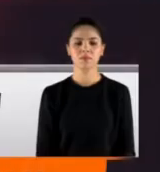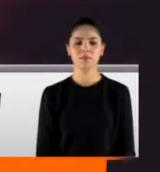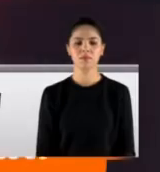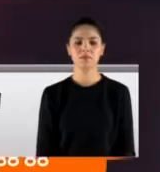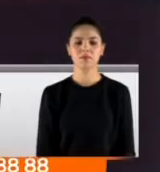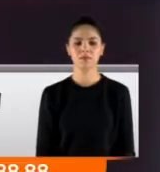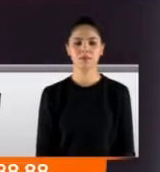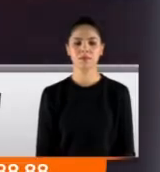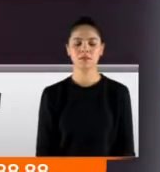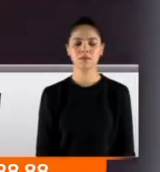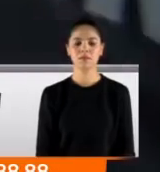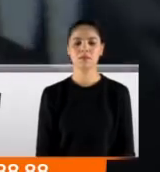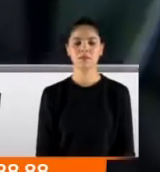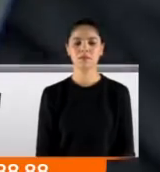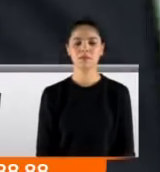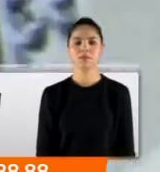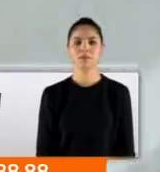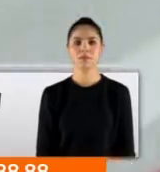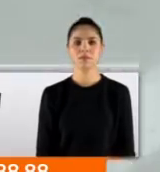Bayağı fazla. Fazla yaptı. 4,5-5 gram.